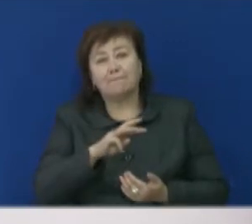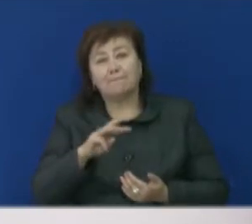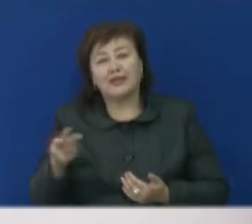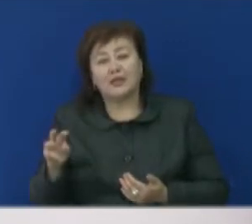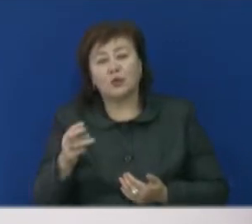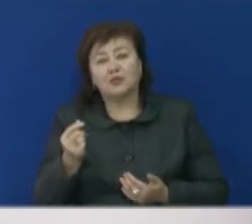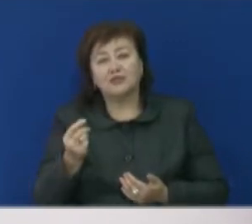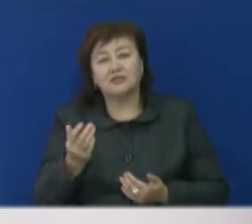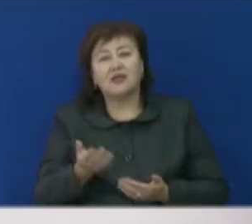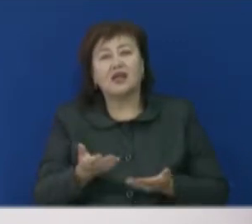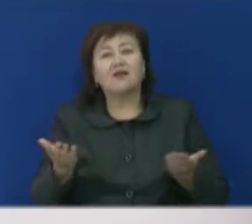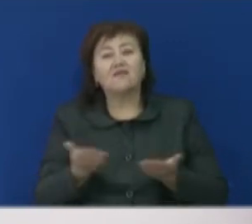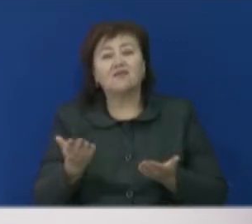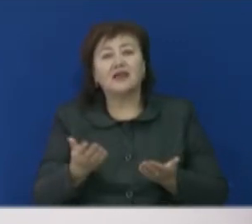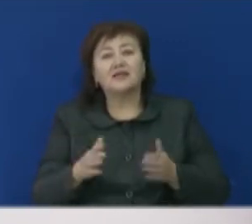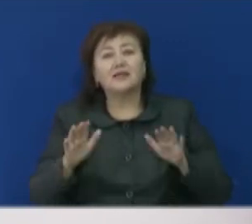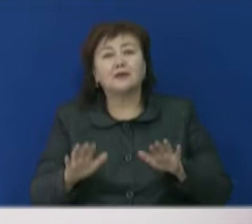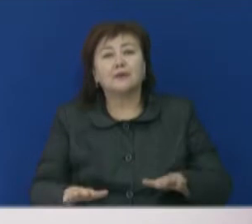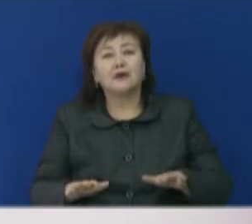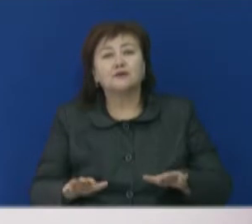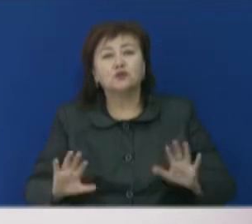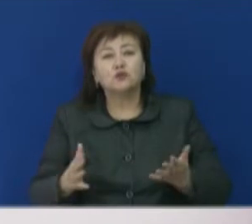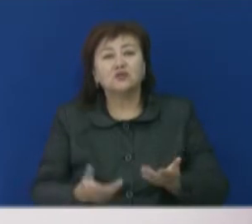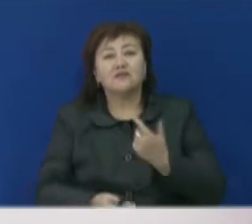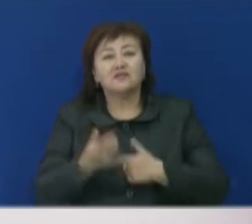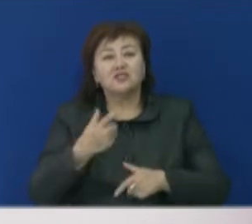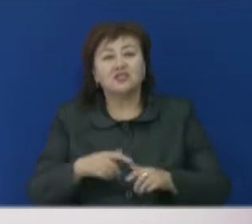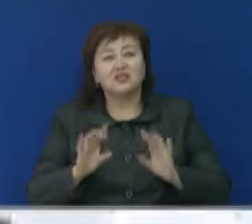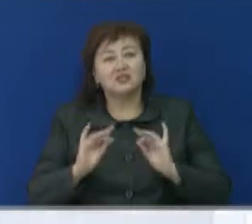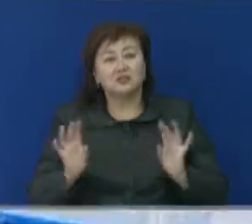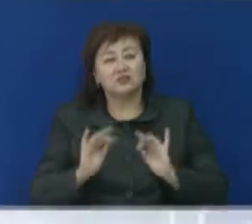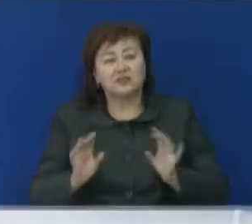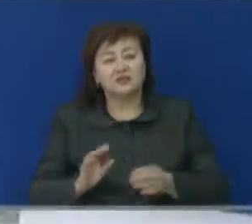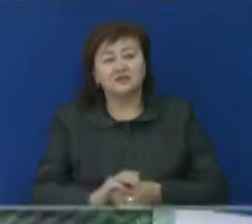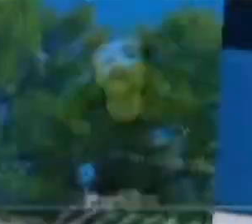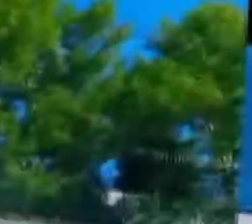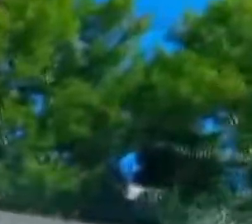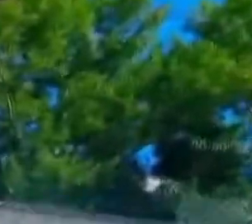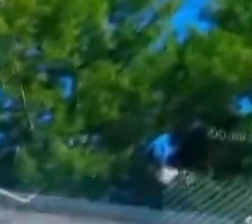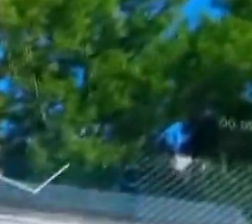теңге жарна иесіне қандай жағдайда қайтарылатыны туралы хабарлаған едік.